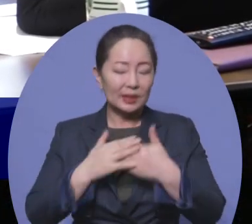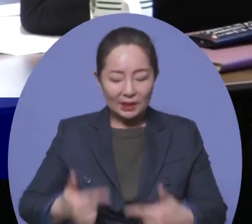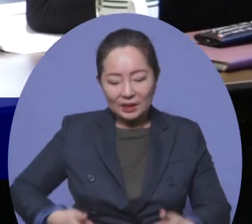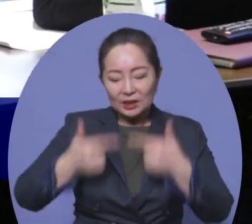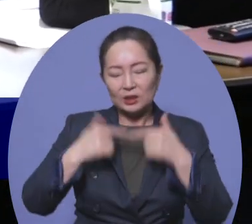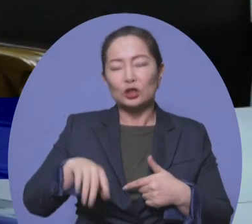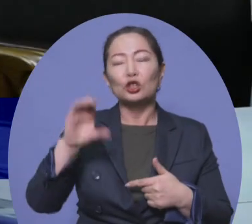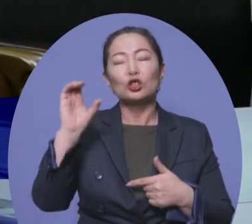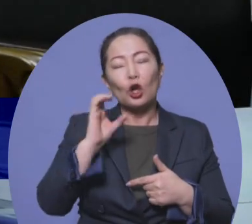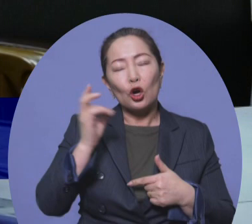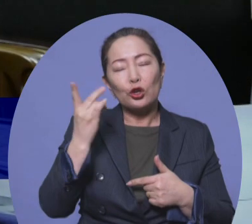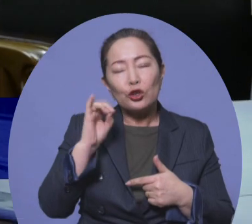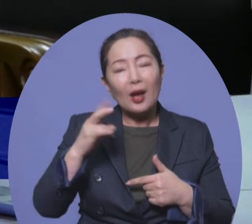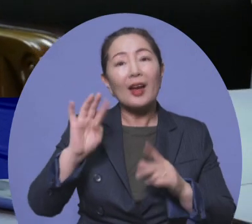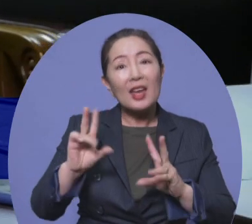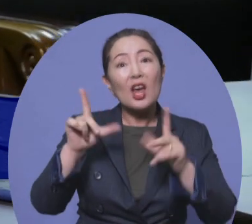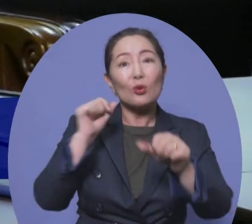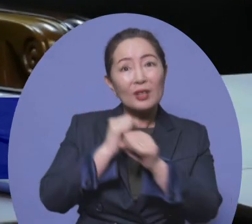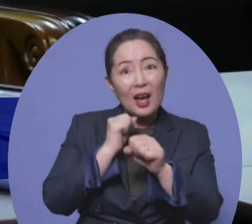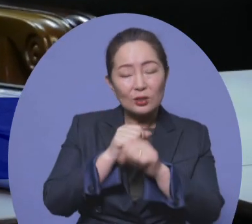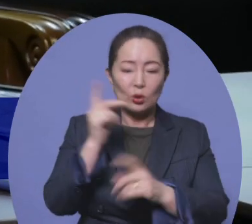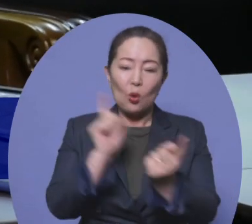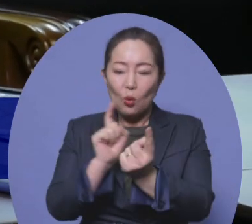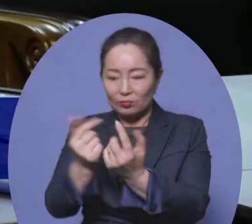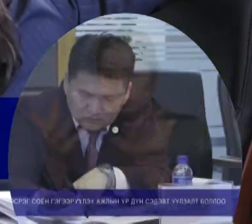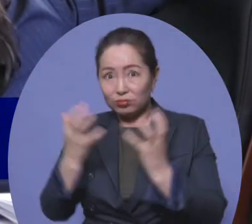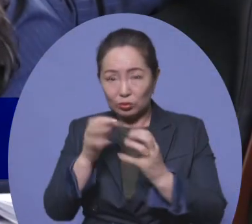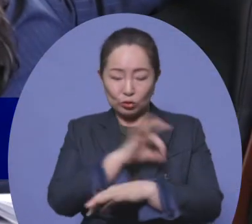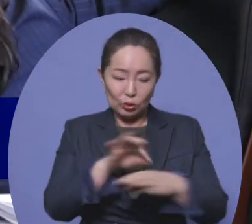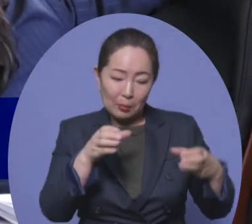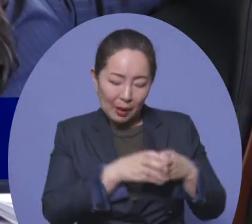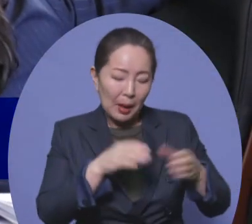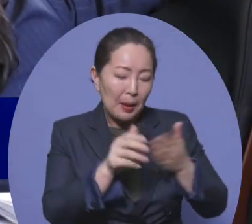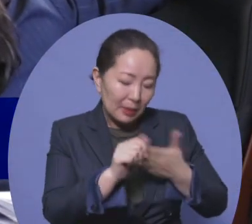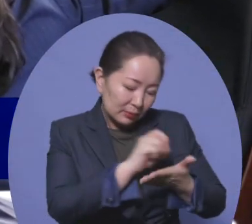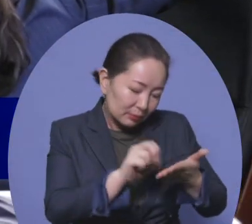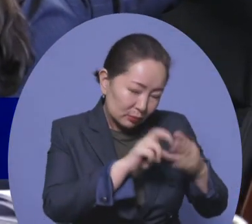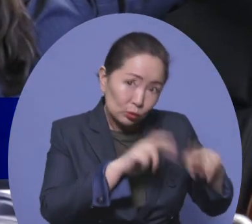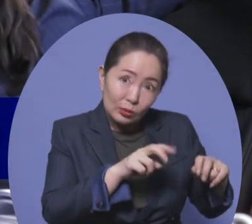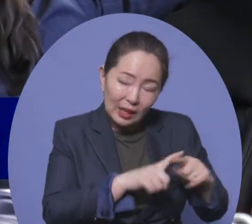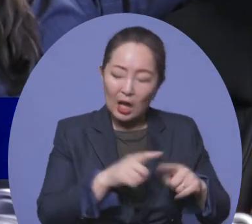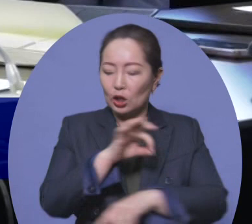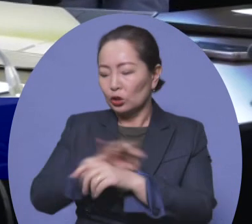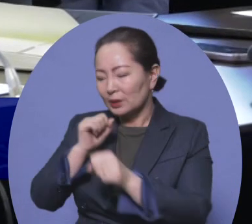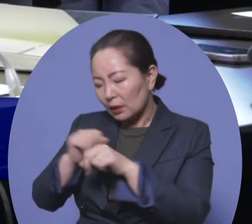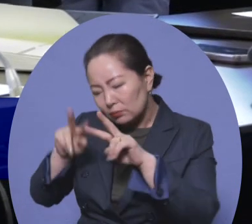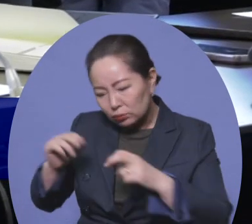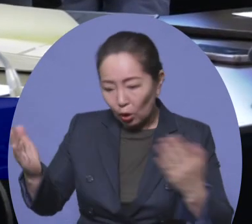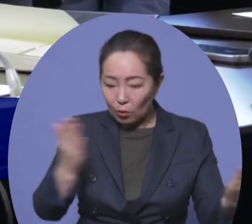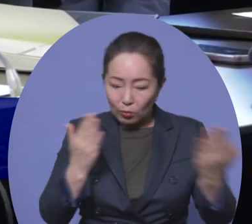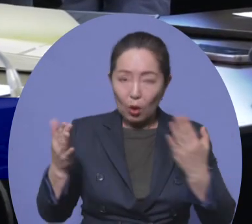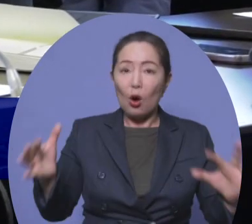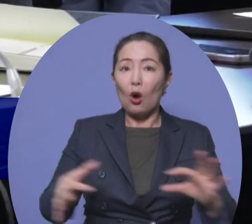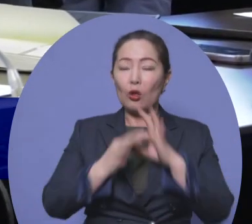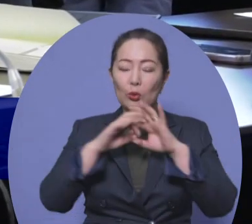соёлын гэрэлүүлэх ажлын үр дүн сэдэвт уулзалтад оролцогч төслийн багууд нь баримт бичгийн судалгааны үр дүн төслийн ажлын даалгавраатаа уялдуулж